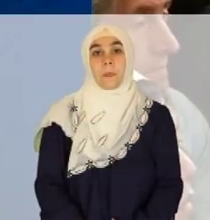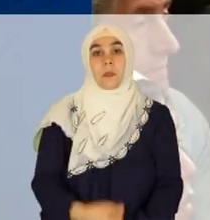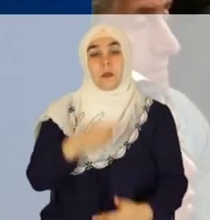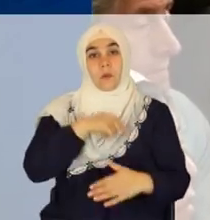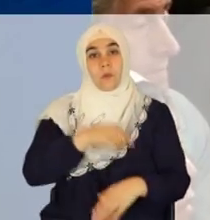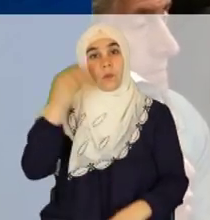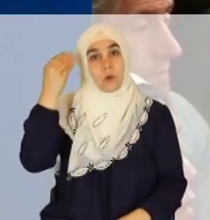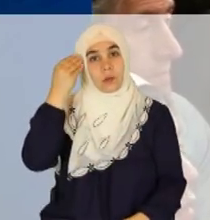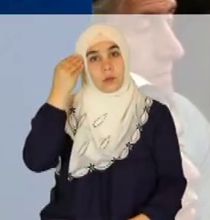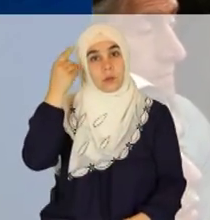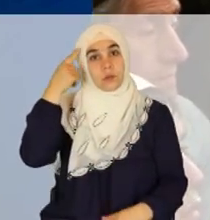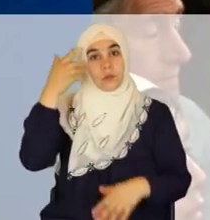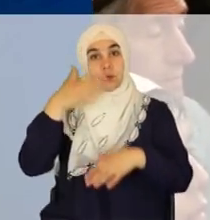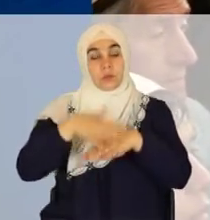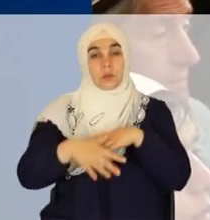mahiyetini düşünmüş.